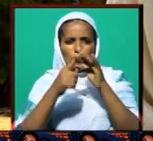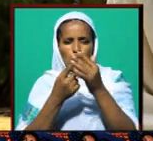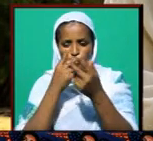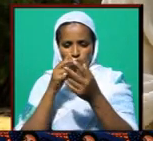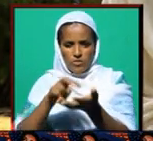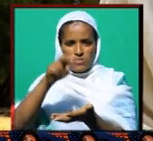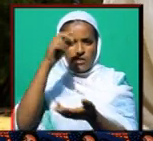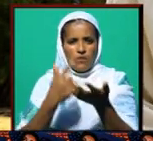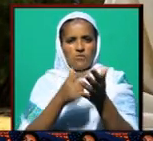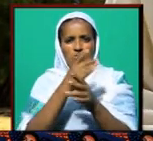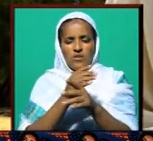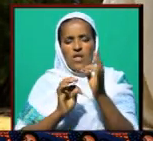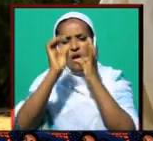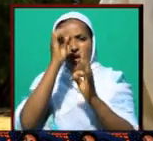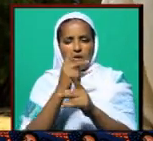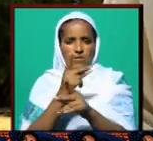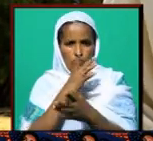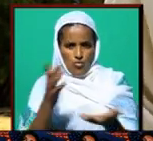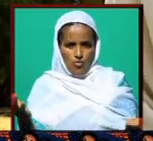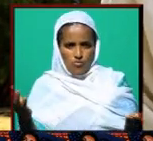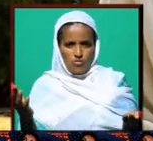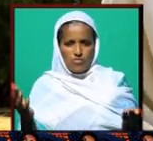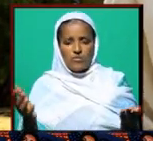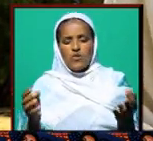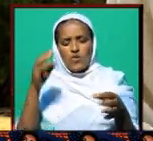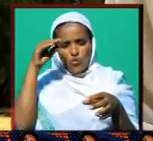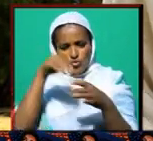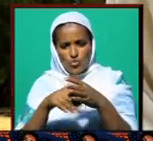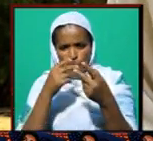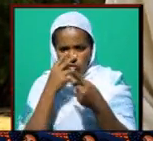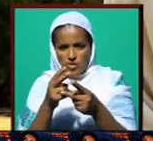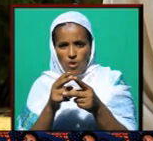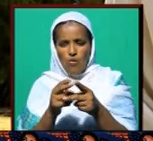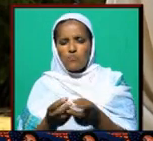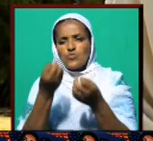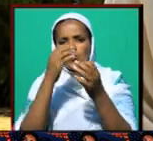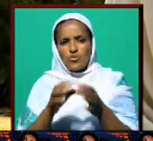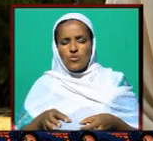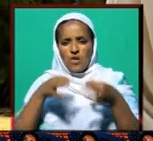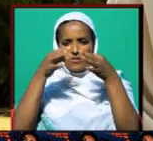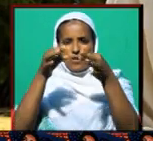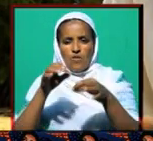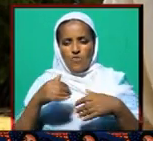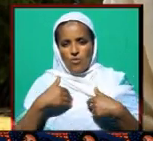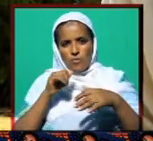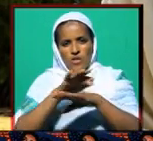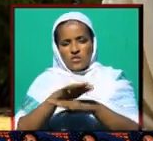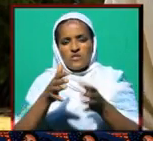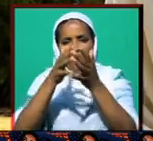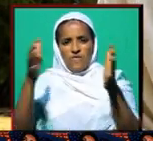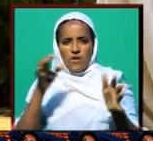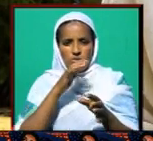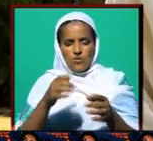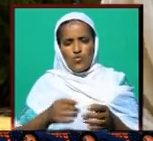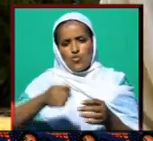ብዙ አይደለም። ብዙ አቀማመጣቸው ከነጉልላታቸው ጀምረን ብንነሳ ትውፊት ጠበቅ አይደሉም እያንዳንዳቸው ማለት ነው። ውስጣቸውን ብናያቸው